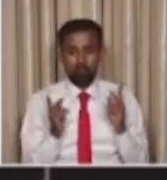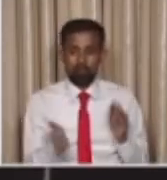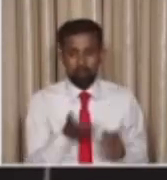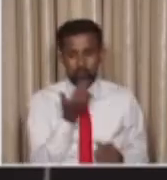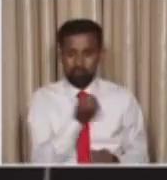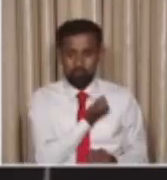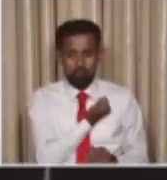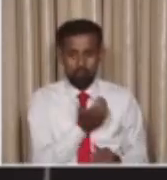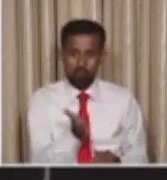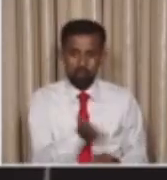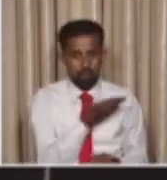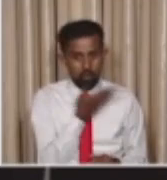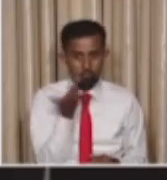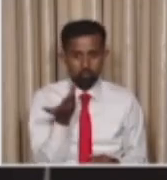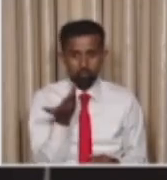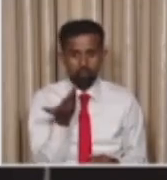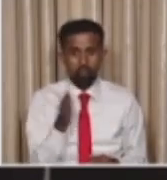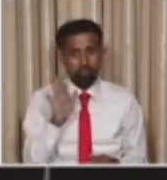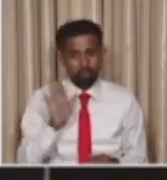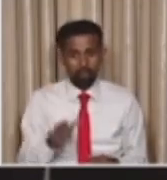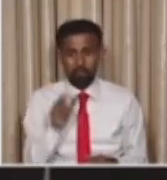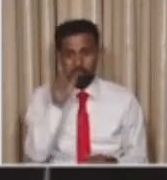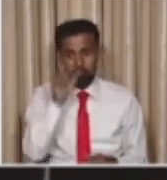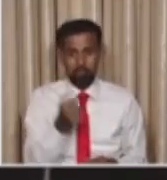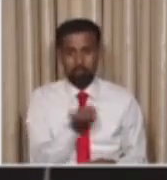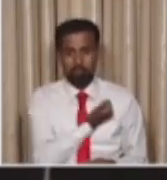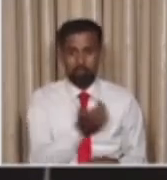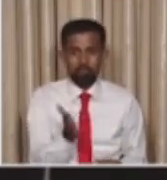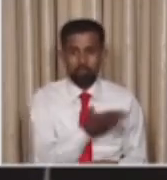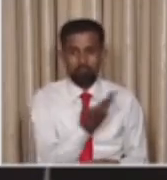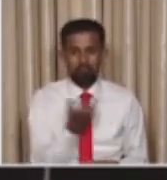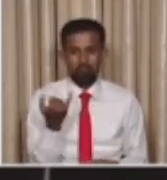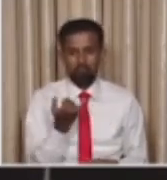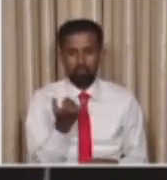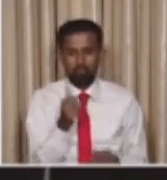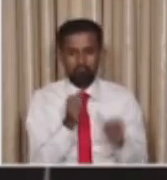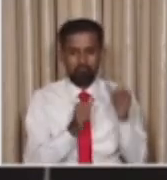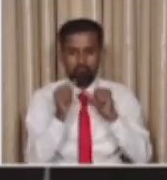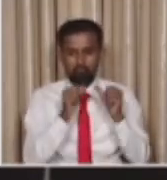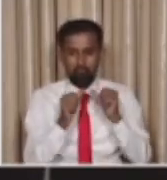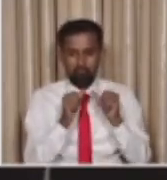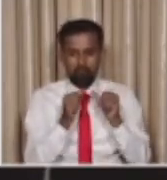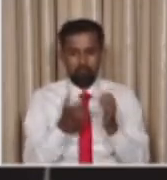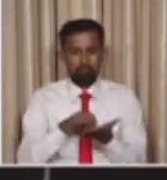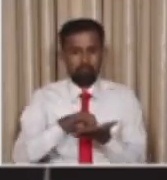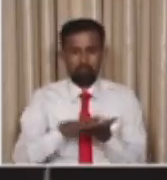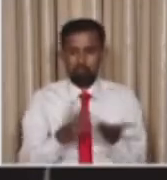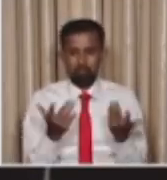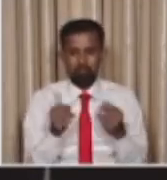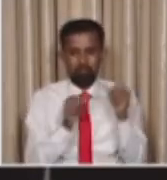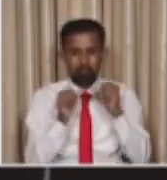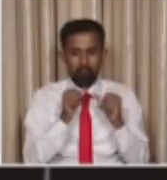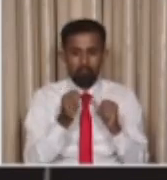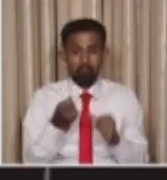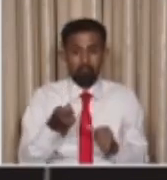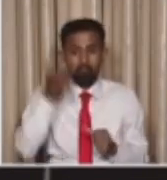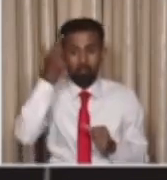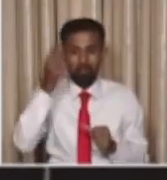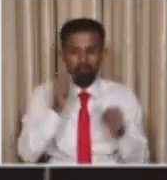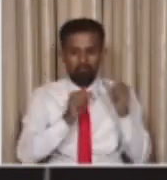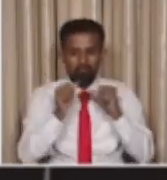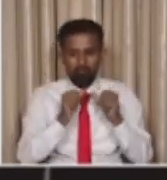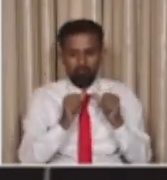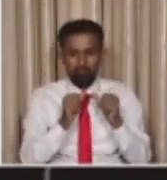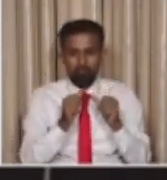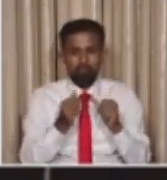ද රෝහලකට? අපේ රටේ ඉන්න මිනිහෙක්ට රෝහලකට යන්න විදියක් නැහැ. බාල ඖෂධ ගෙනල්ලා ලියාපදිංචි නොකළ ඖෂධ ගෙනල්ලා අධික මිලකට ඖෂධ ගෙනල්ලා ගෙනාපු